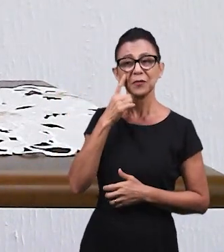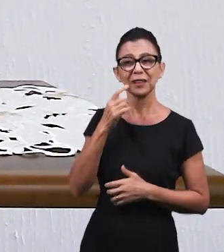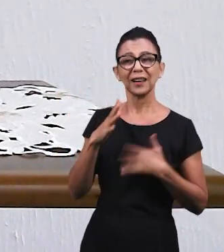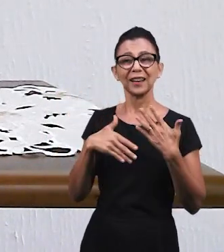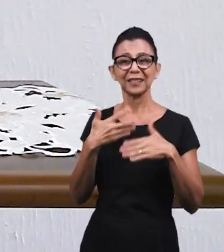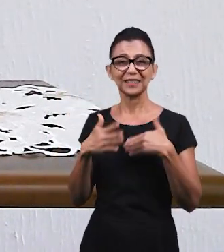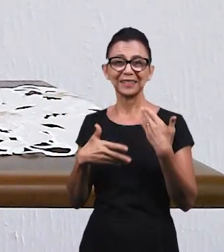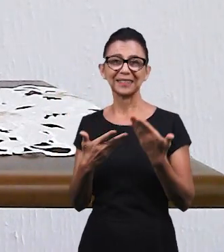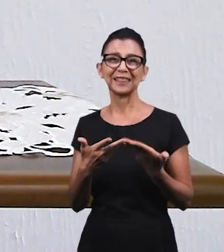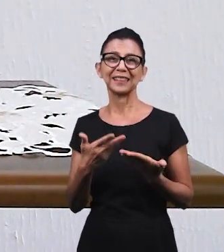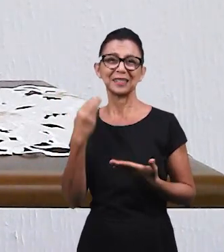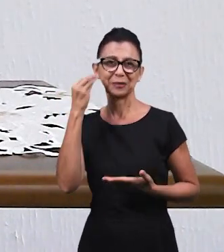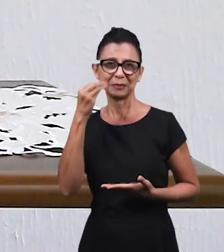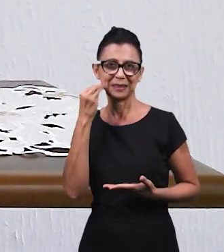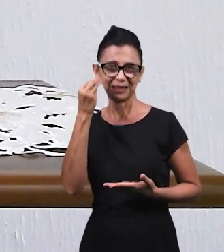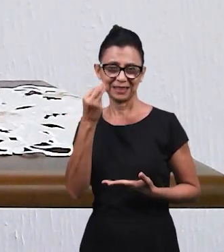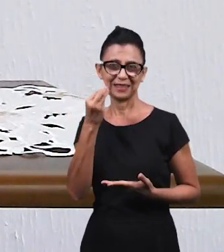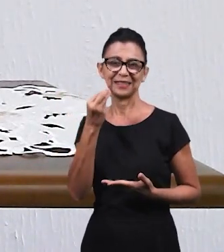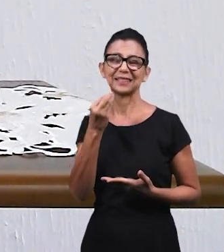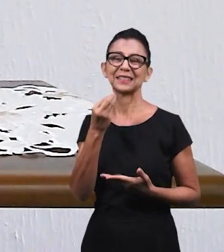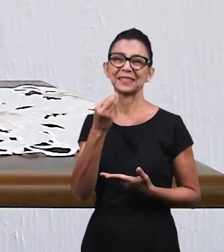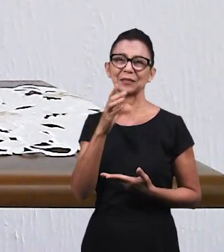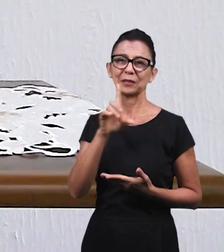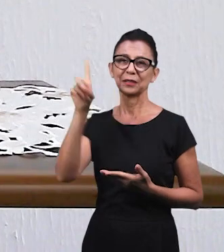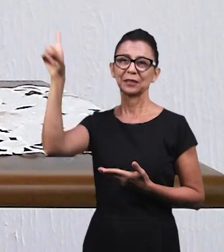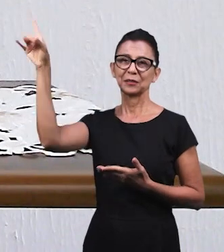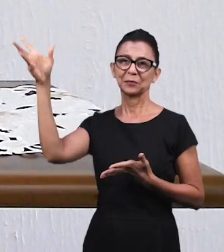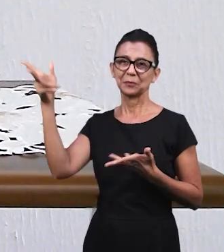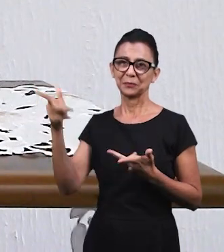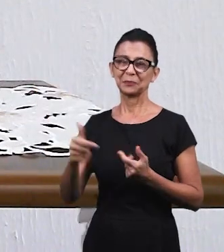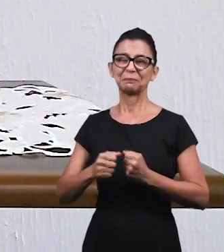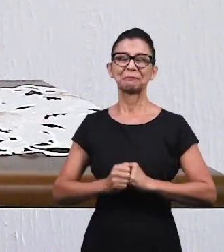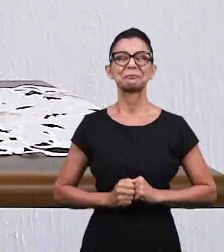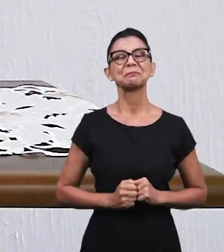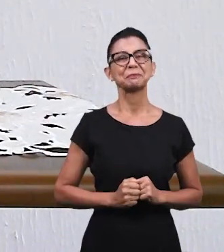богослужении мы хотим возрадоваться вместе с вами